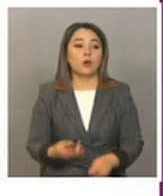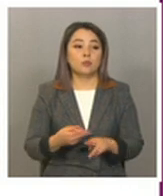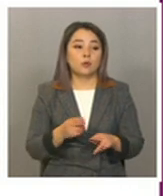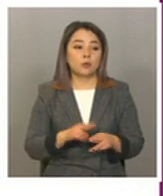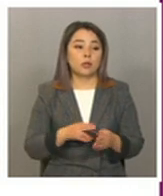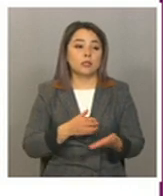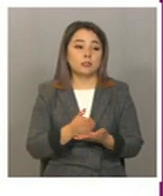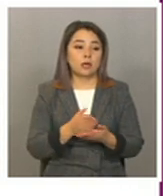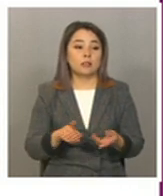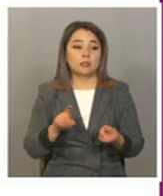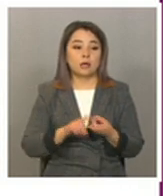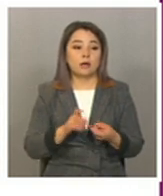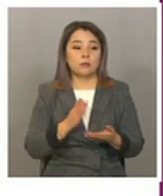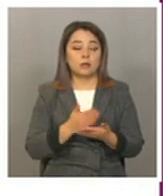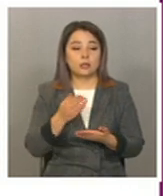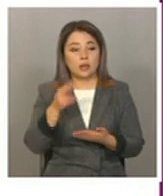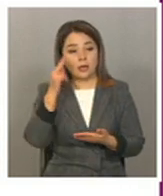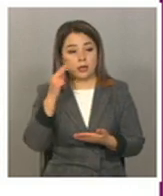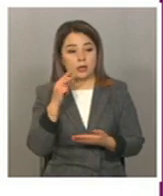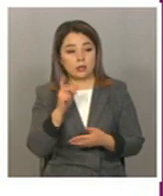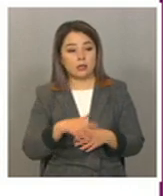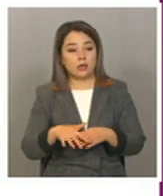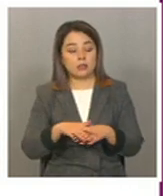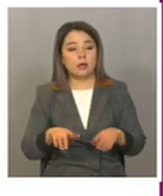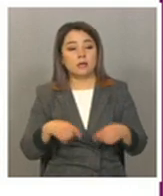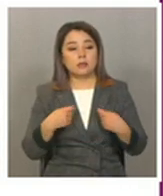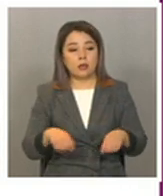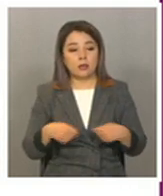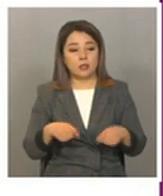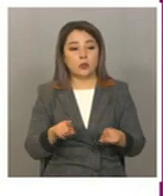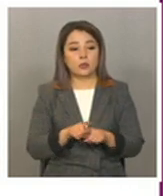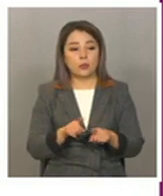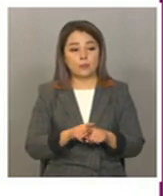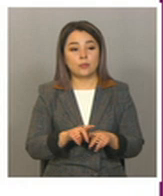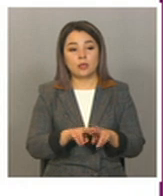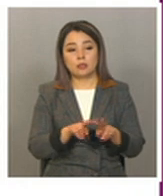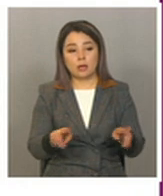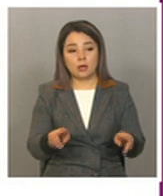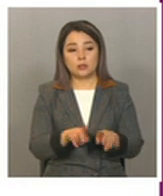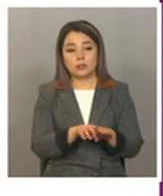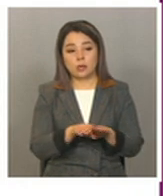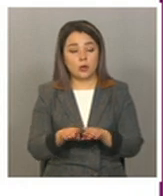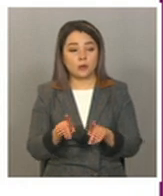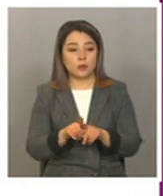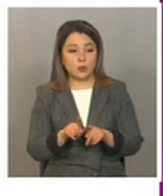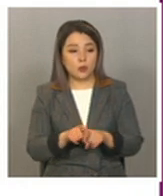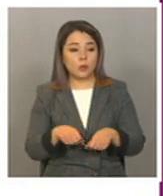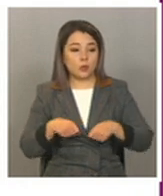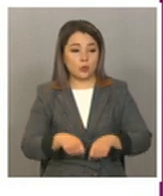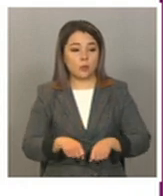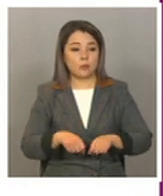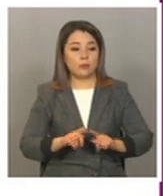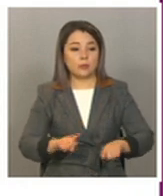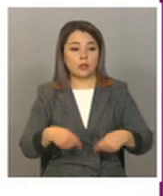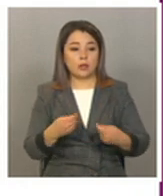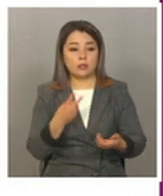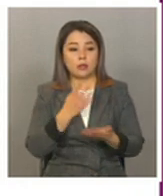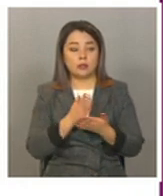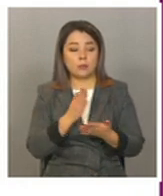саясат бойынша Қытай нарығына теңдей құқыққа ие болатын болды. Ал